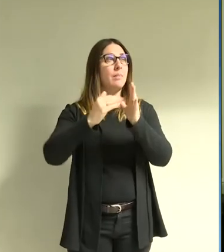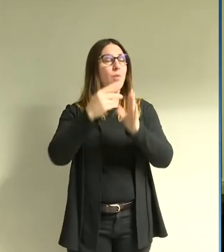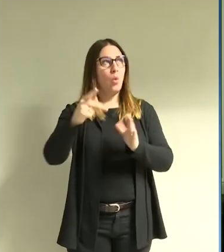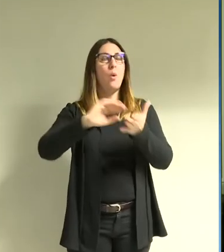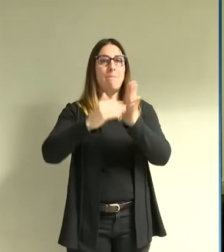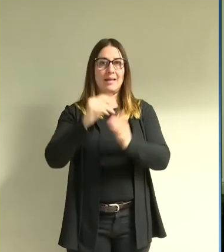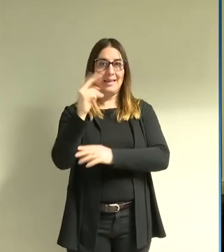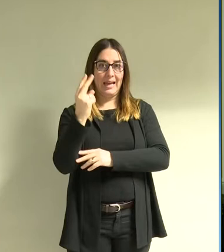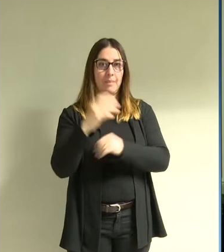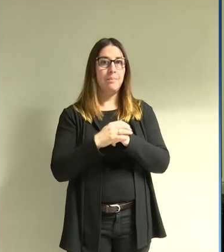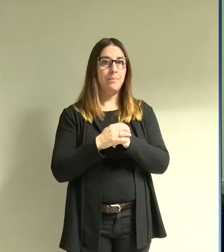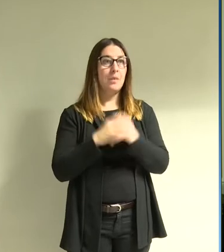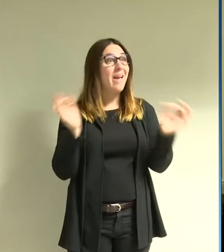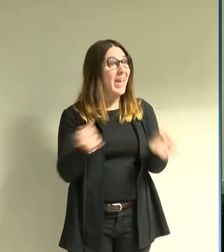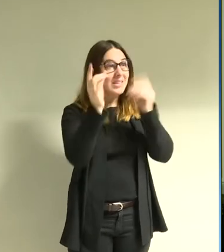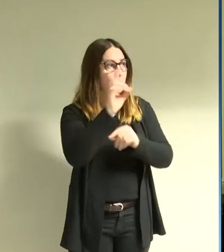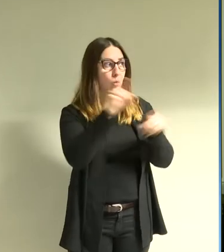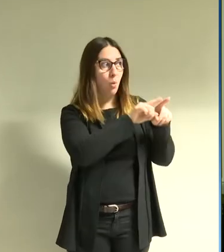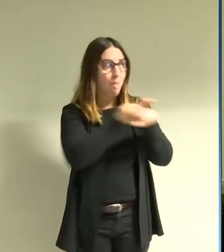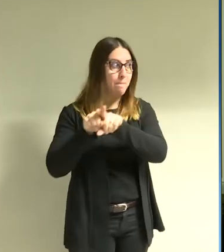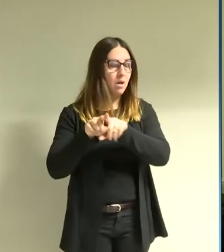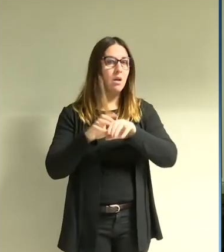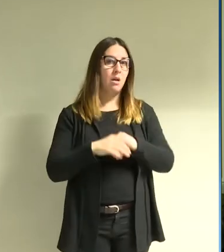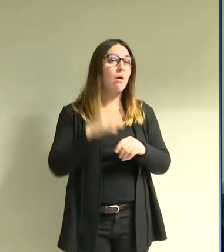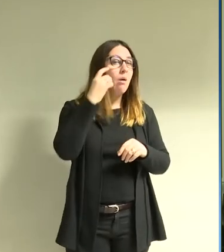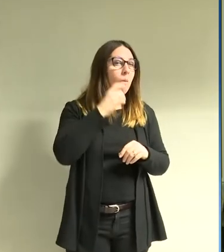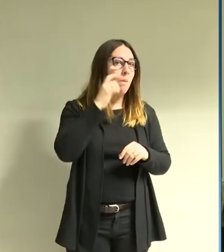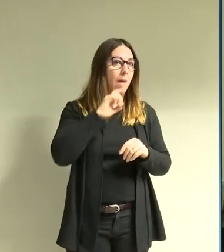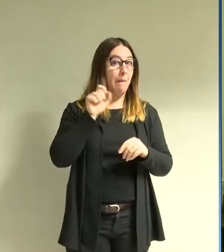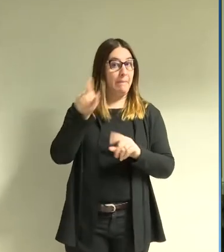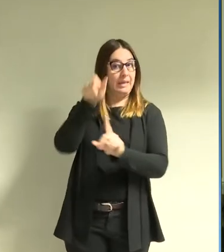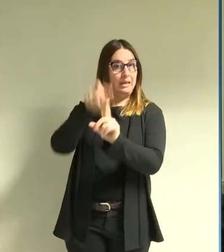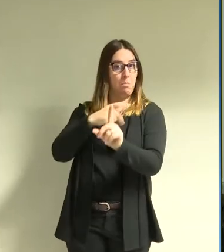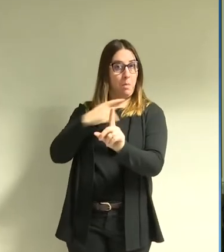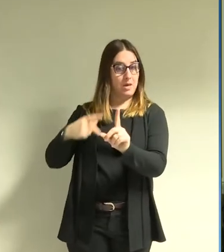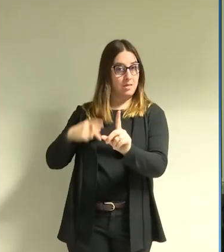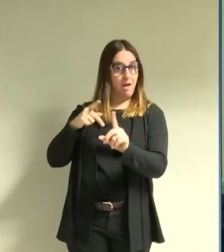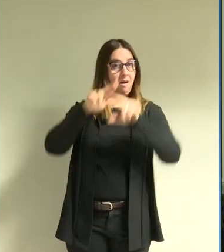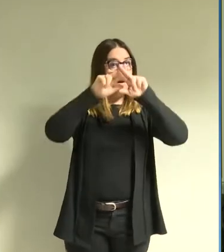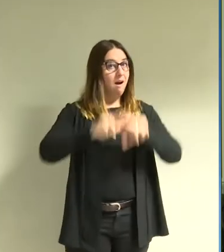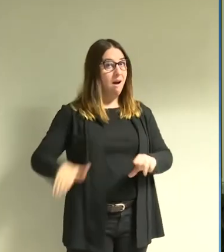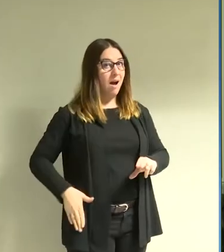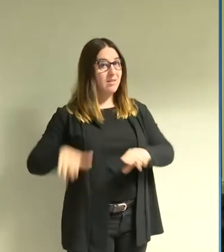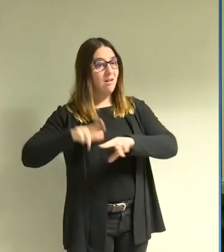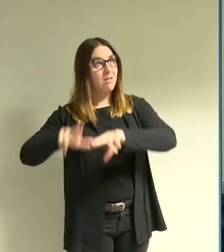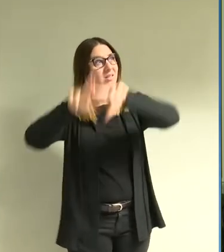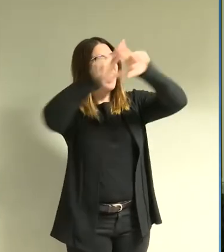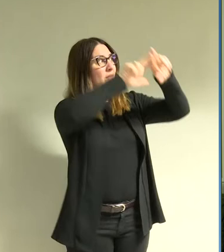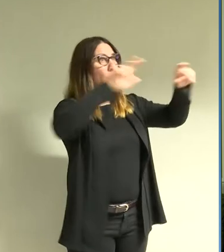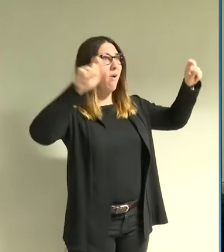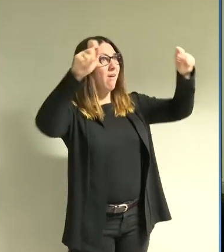ce n'est pas une exception vous noterez que pour ce propriétaire le reste à charge des travaux de réhabilitation